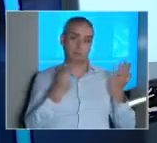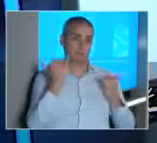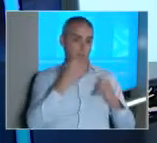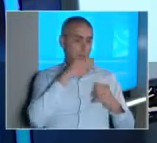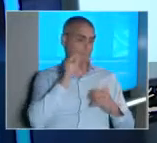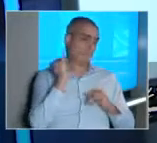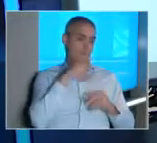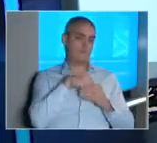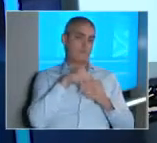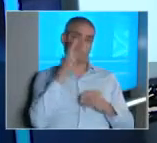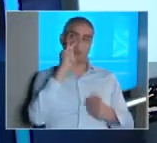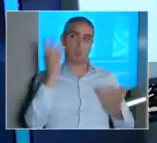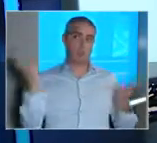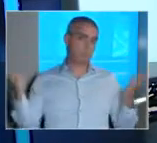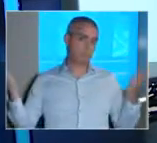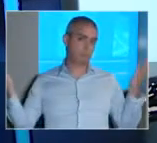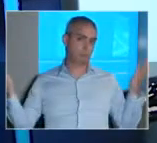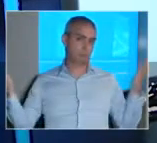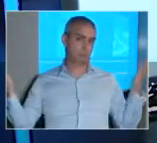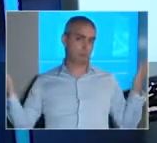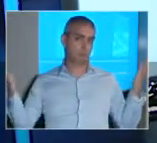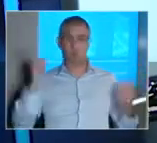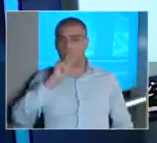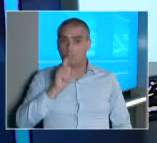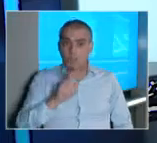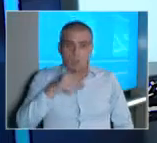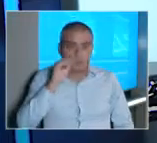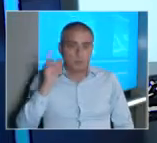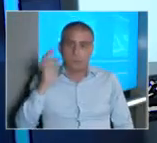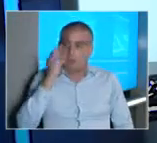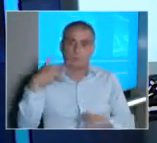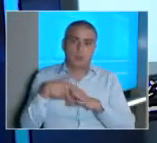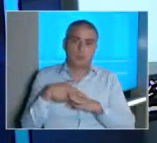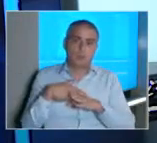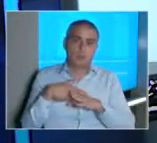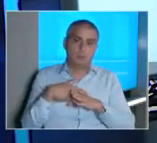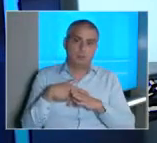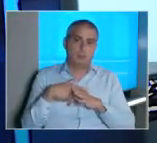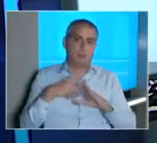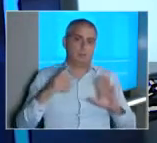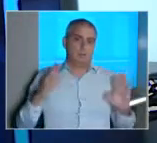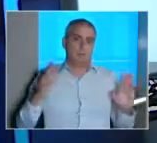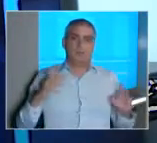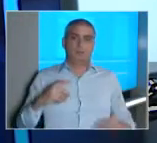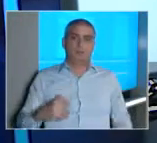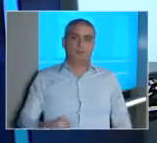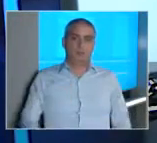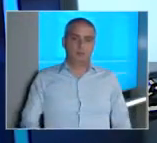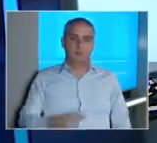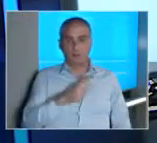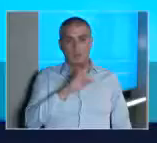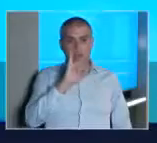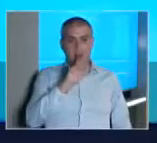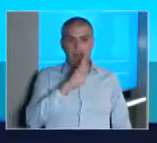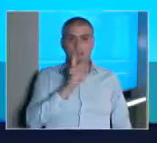אמיר פרץ מביא יותר מנדטים. חושב, אבל עוד אז, אולי, אז אולי אהוד ברק הוא נטל. אין חשש שאף אחד מהם לא יוותר. כמו שאומרים בכירים בליכוד. חיליק רמז